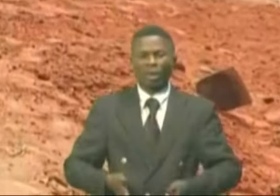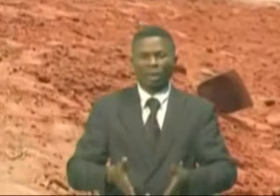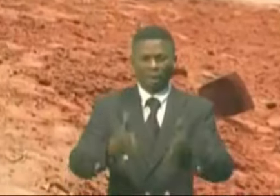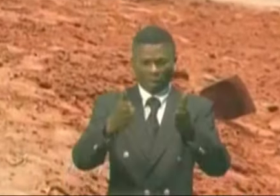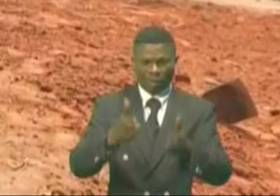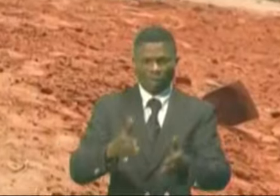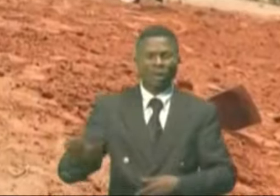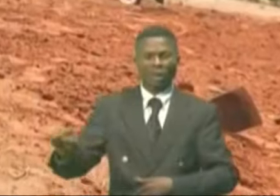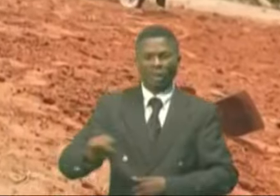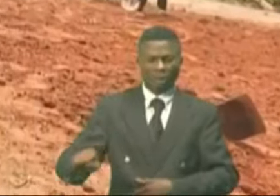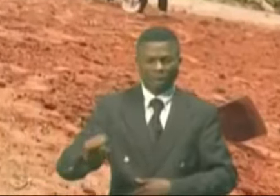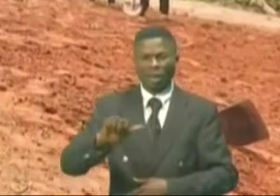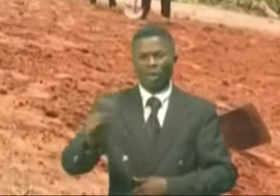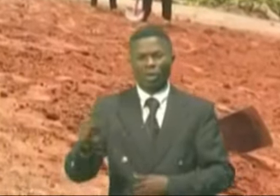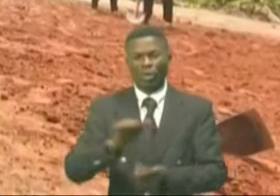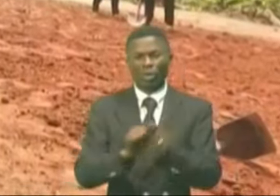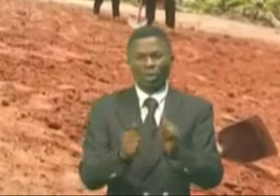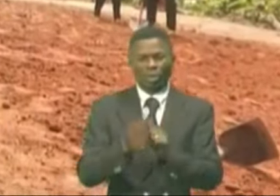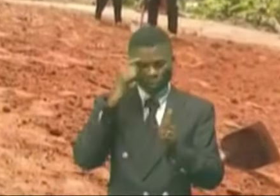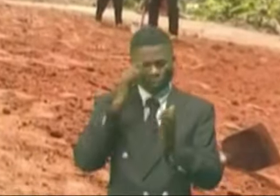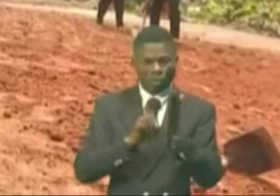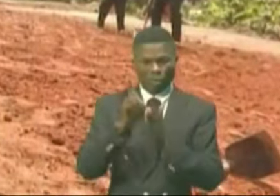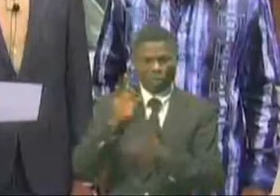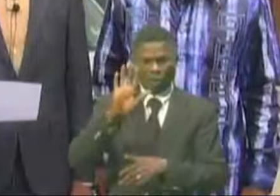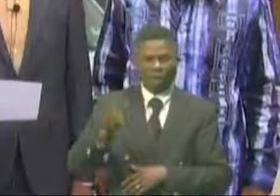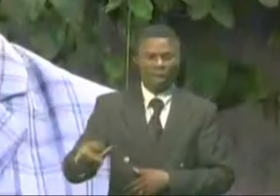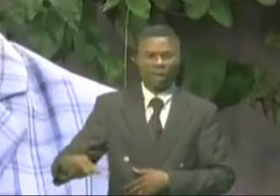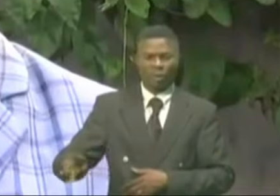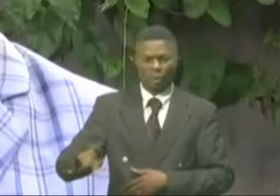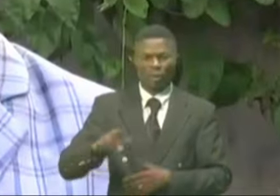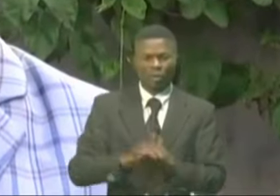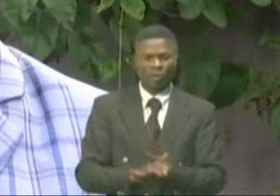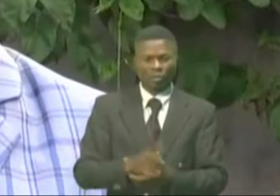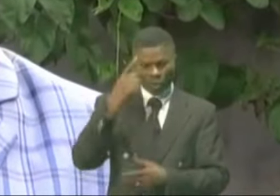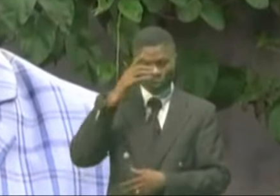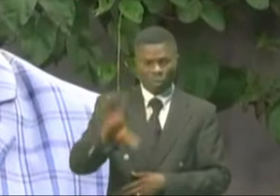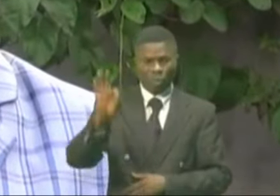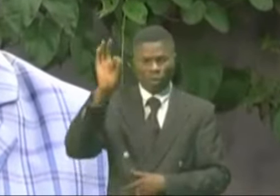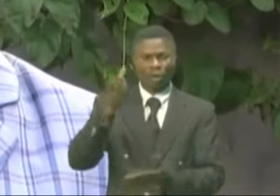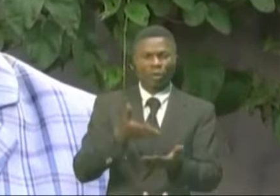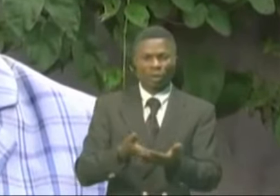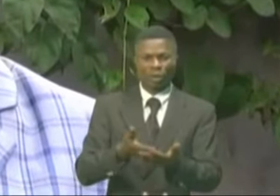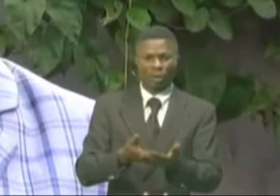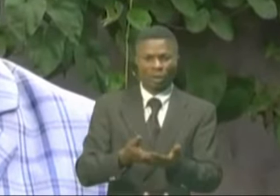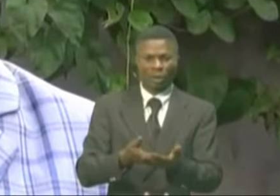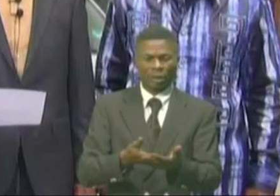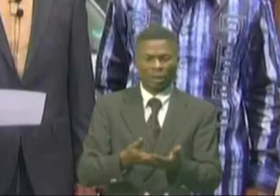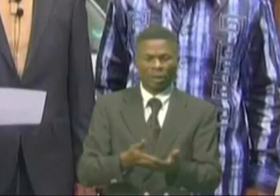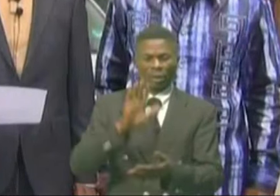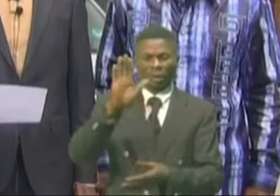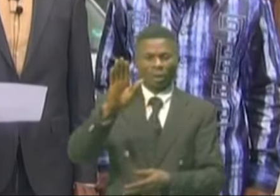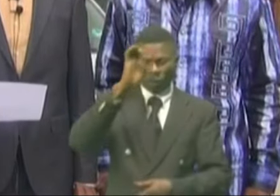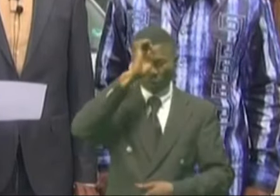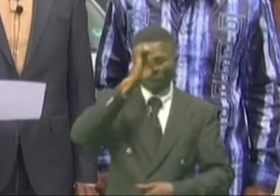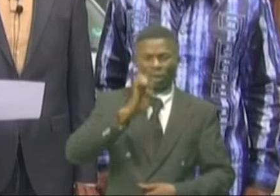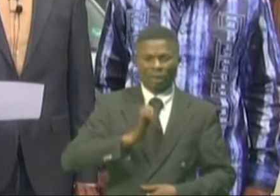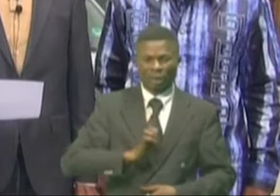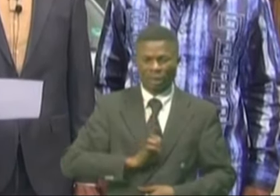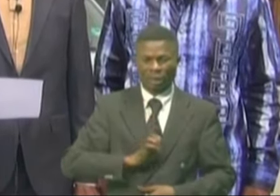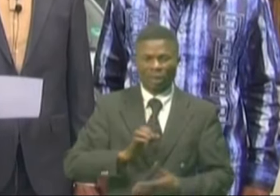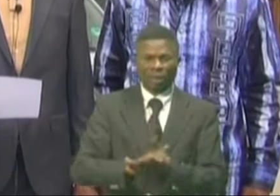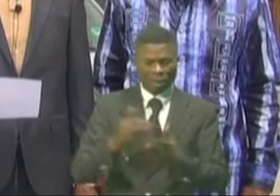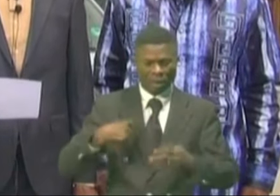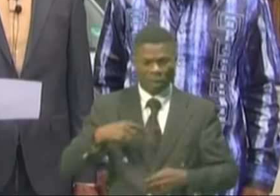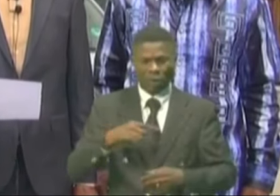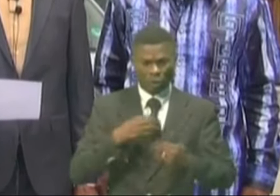routières et à d'autres sujets sur le développement. Par cette nomination, Votre Excellence, vous